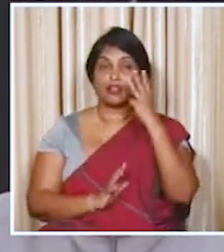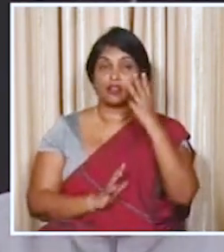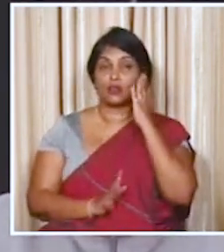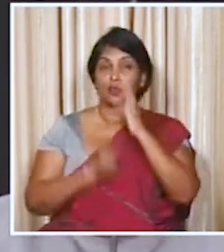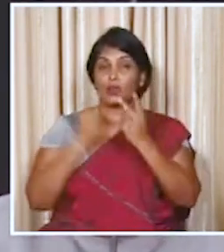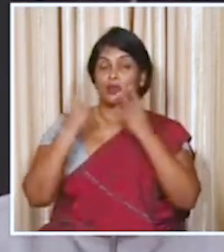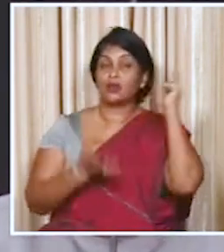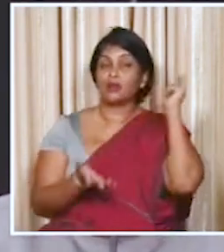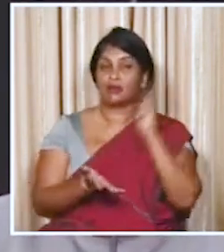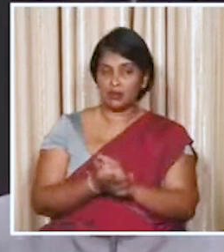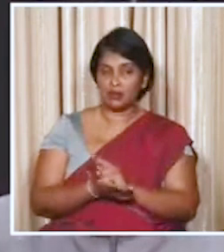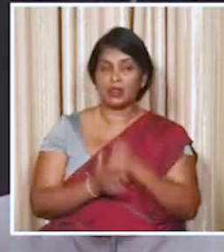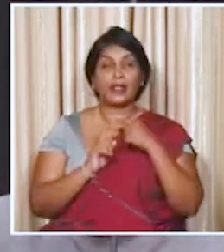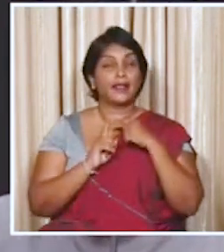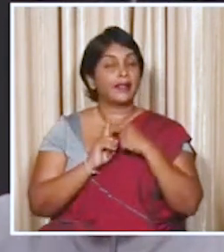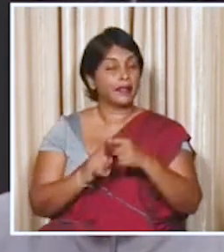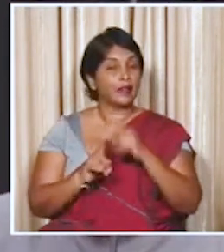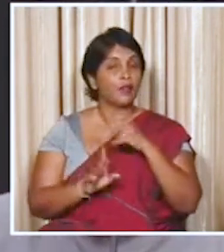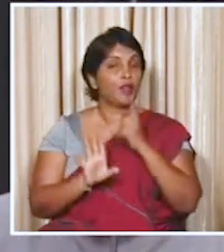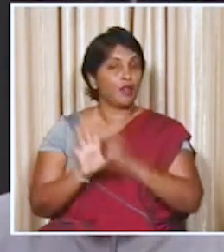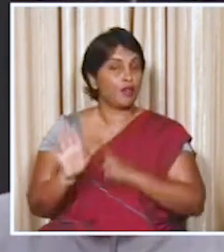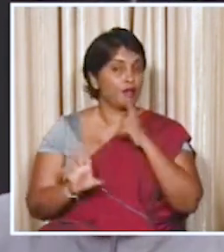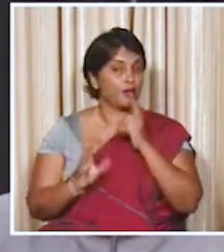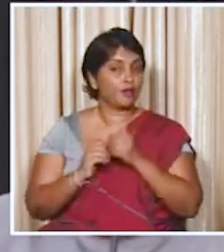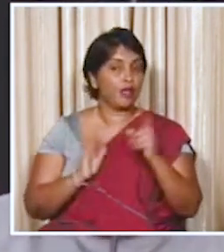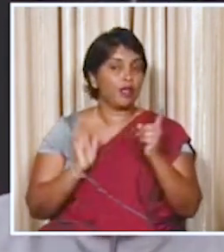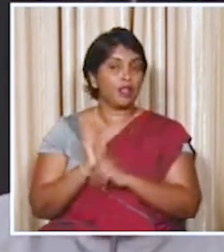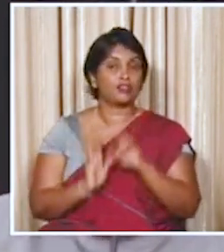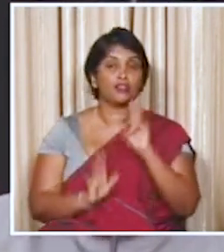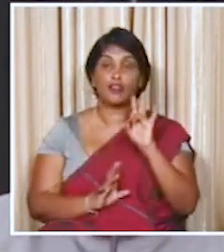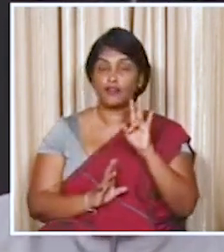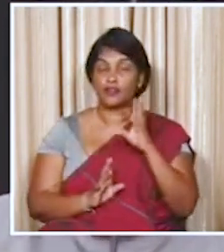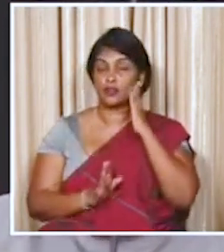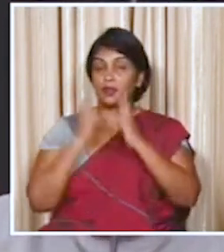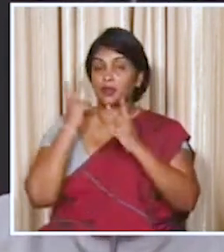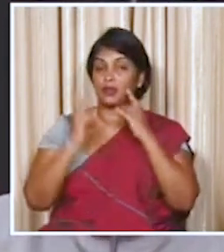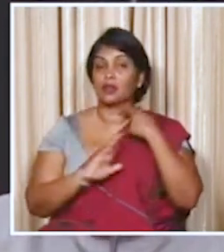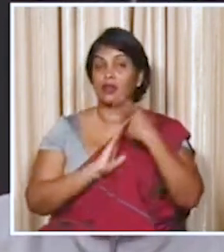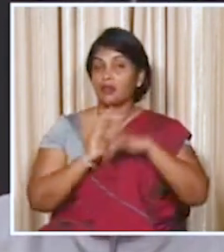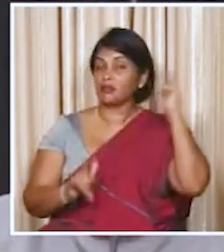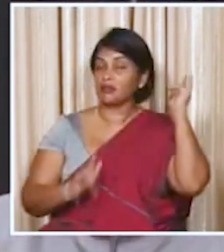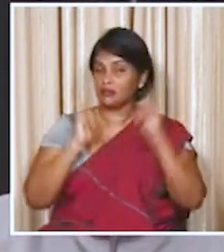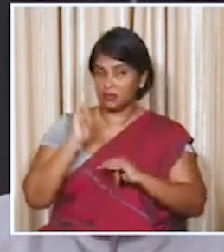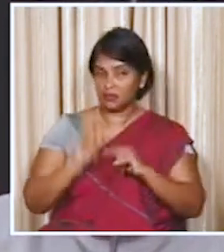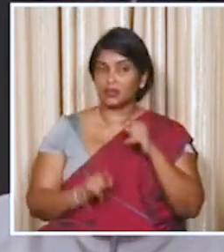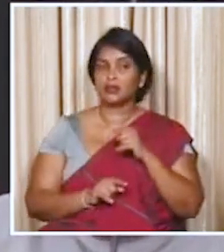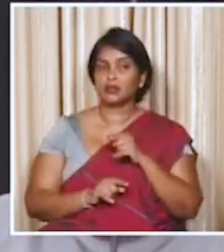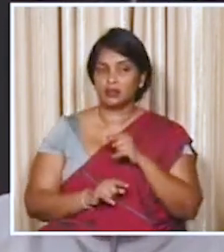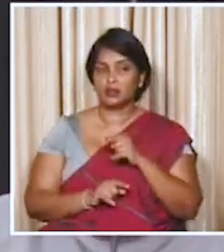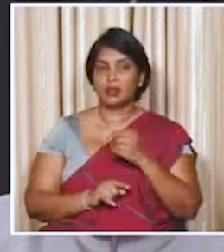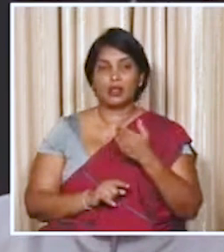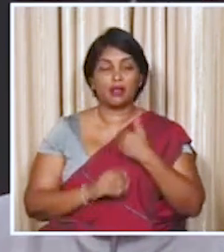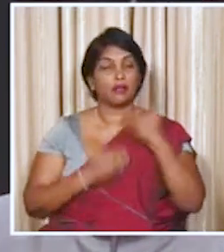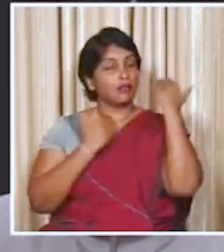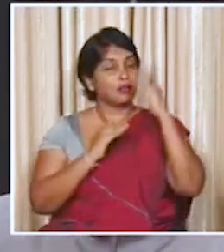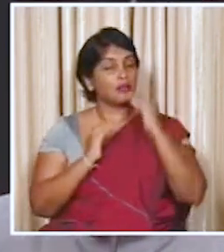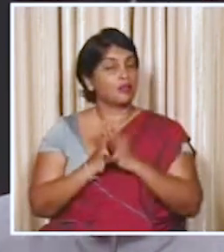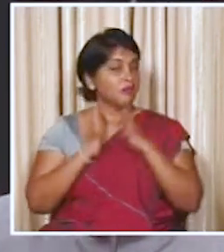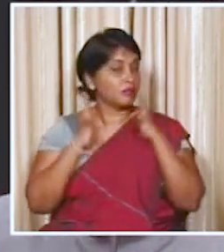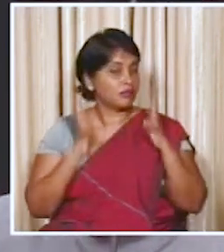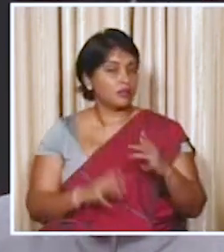bila? Apa ilak ke tamai me urut de laksa visibah sancara kau langka awat geng nak ne? Apa apa na yang ready